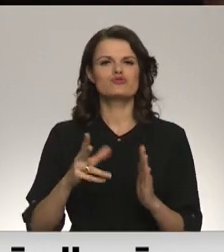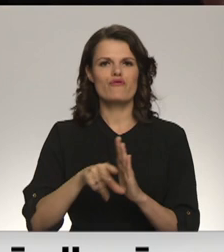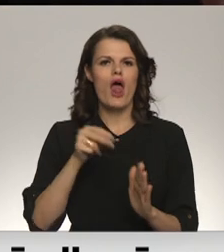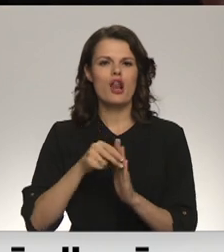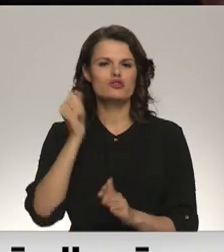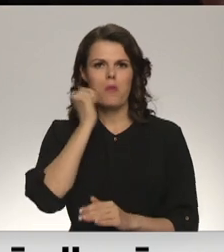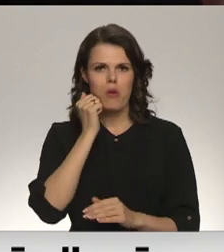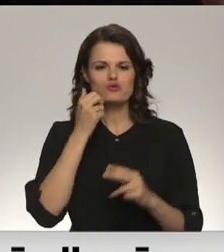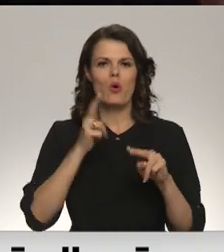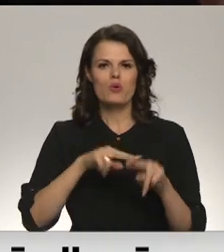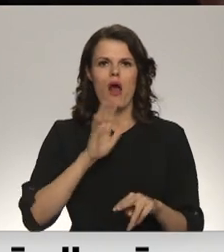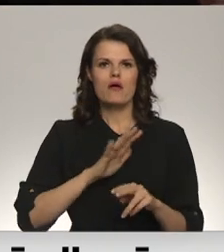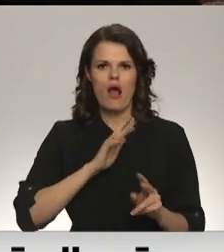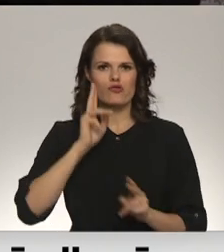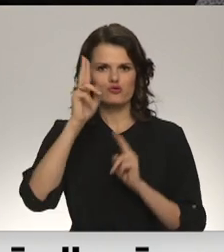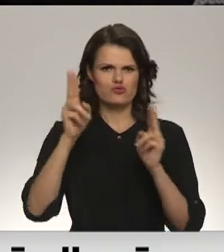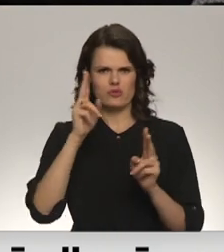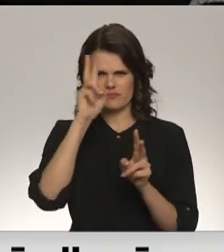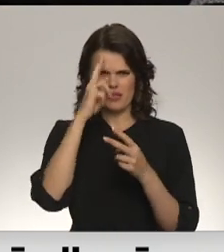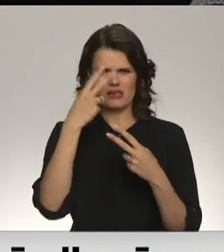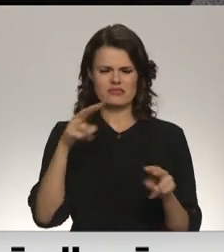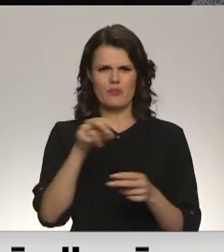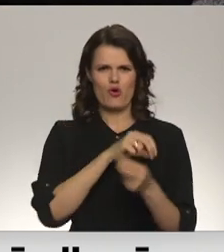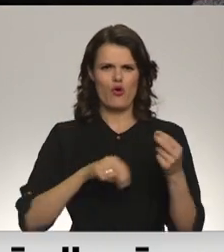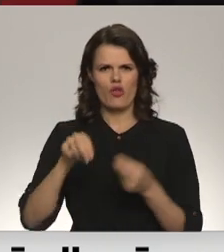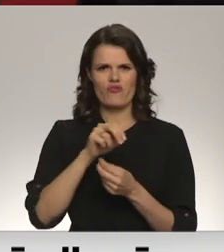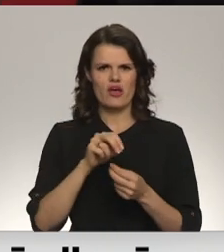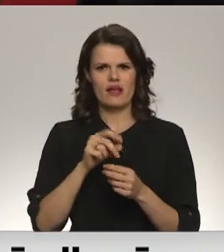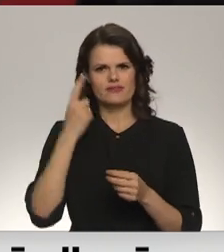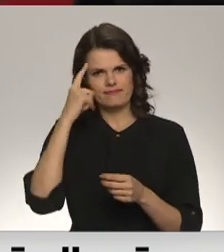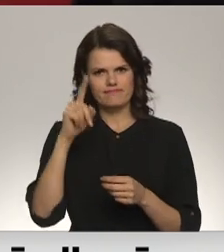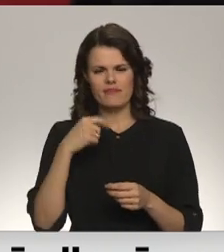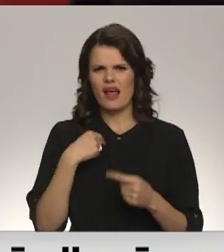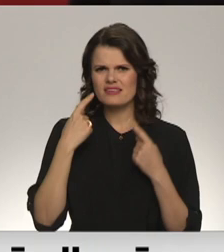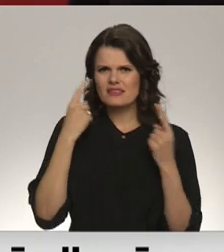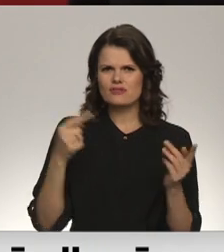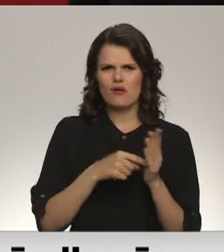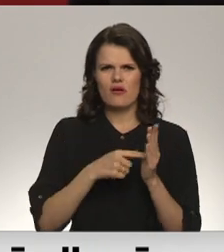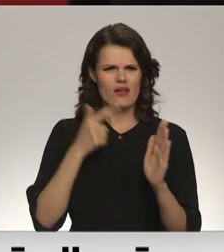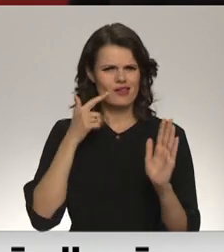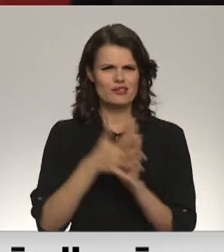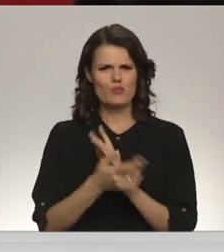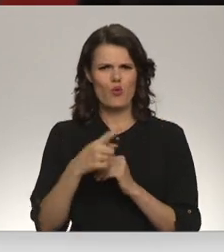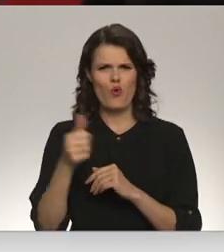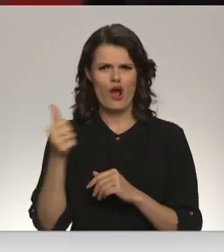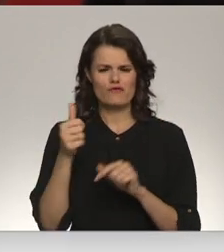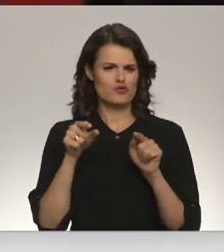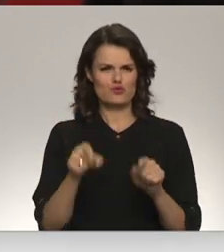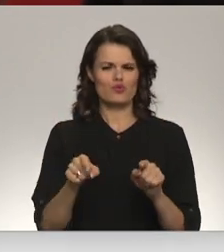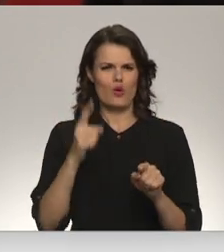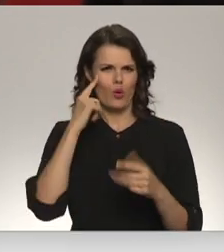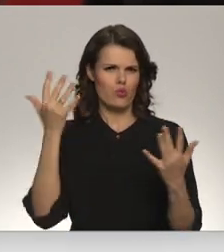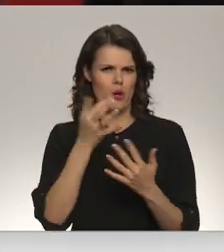tiekot solījumi, par ko neizpratnē bija konferences iniciatori. Es nezinu, cik kāda ir tā izprasta, no ko viņš tieši ar to bija domājis,